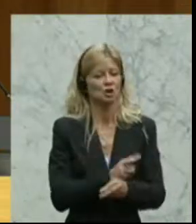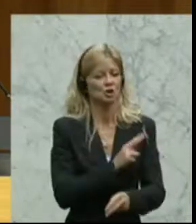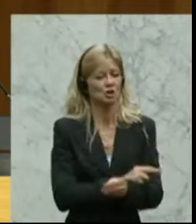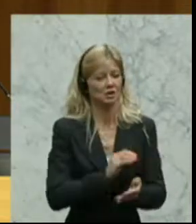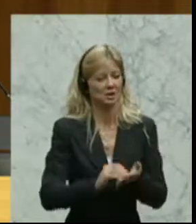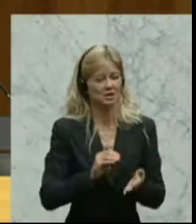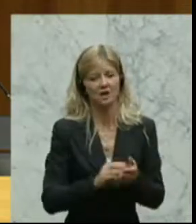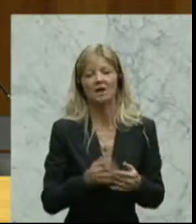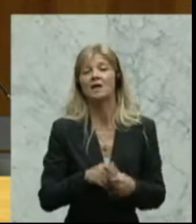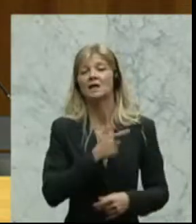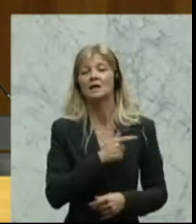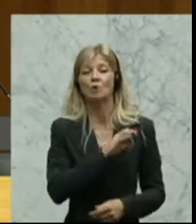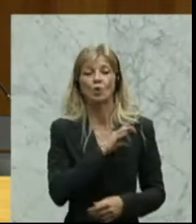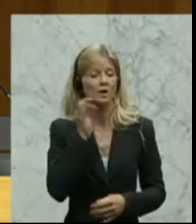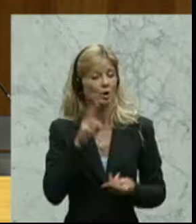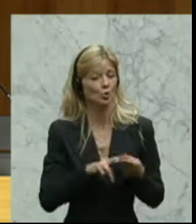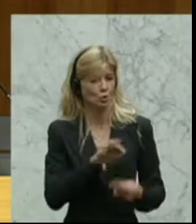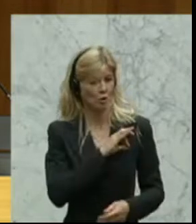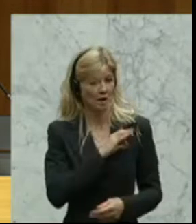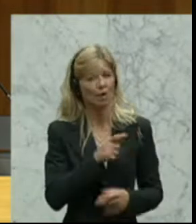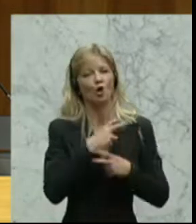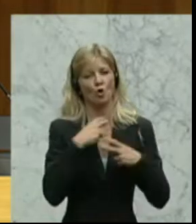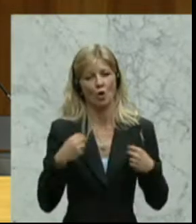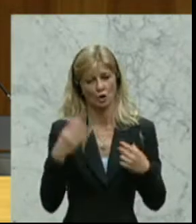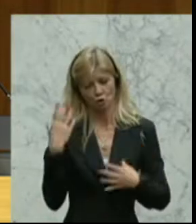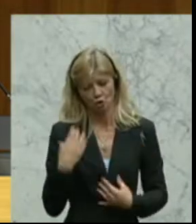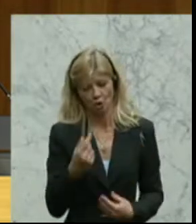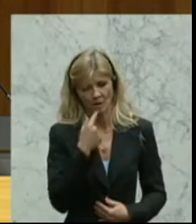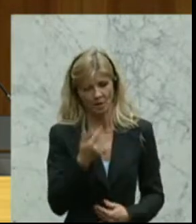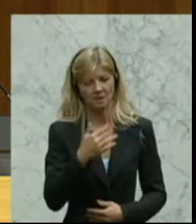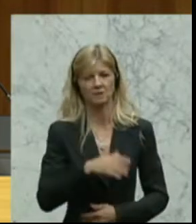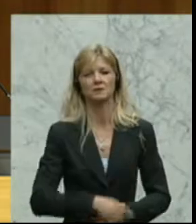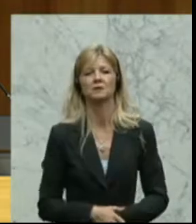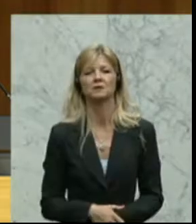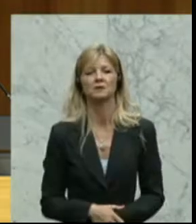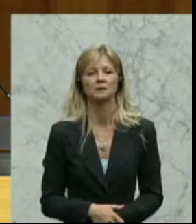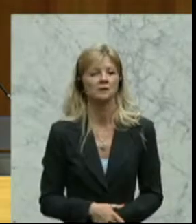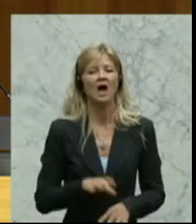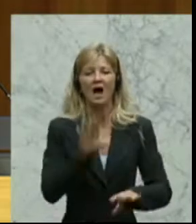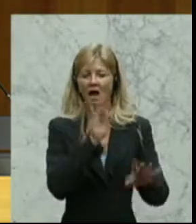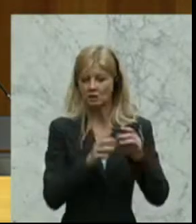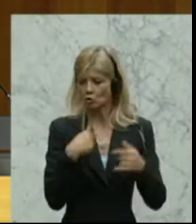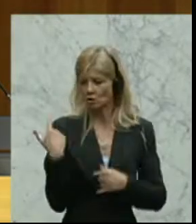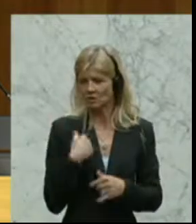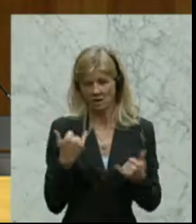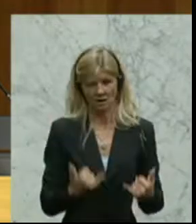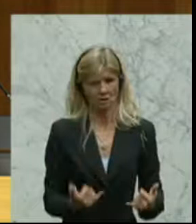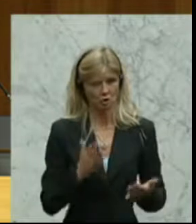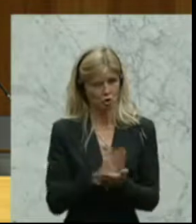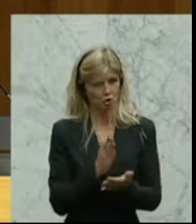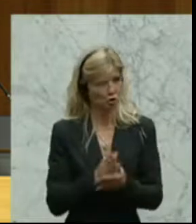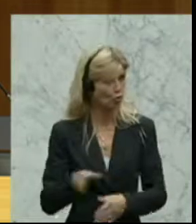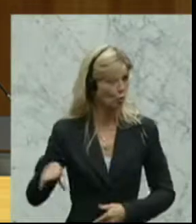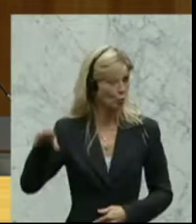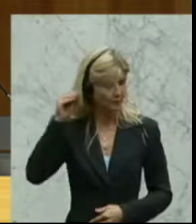Gospodje. Die Analyse haben wir jetzt gehört und ich habe ja mit großer Freude vernommen, dass